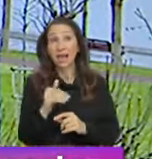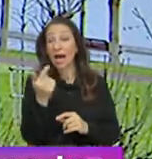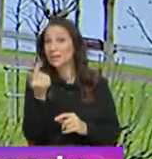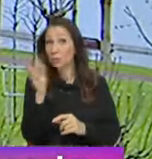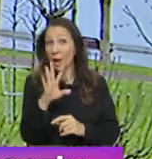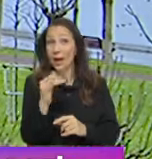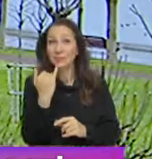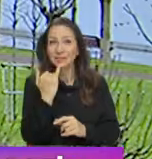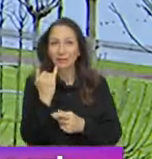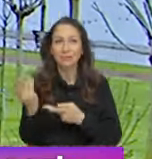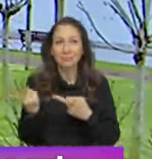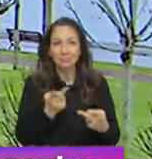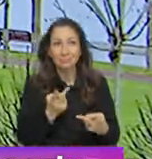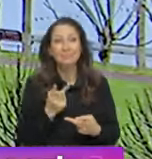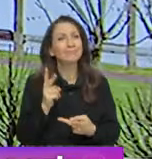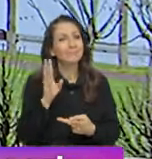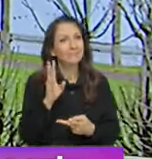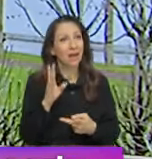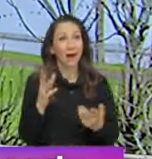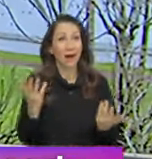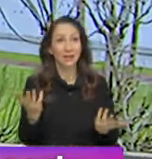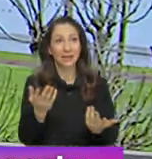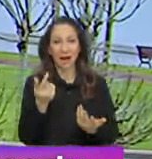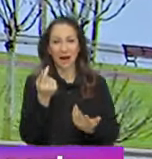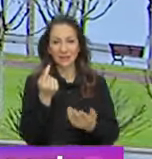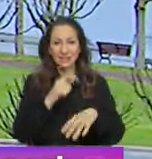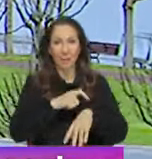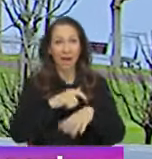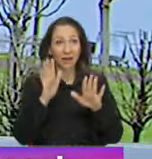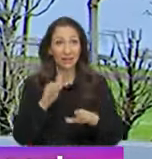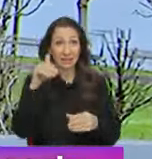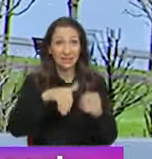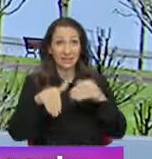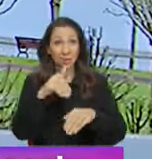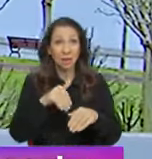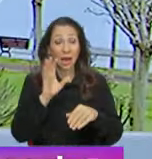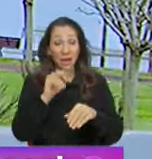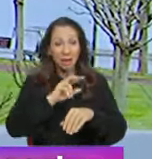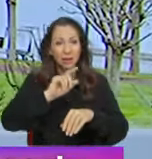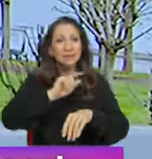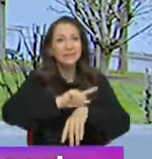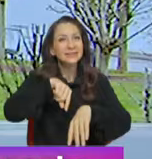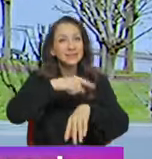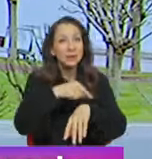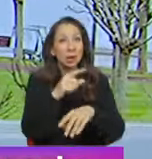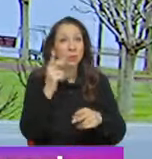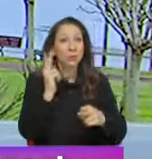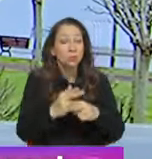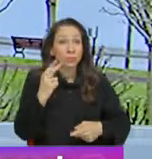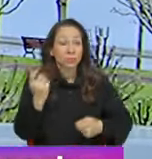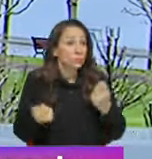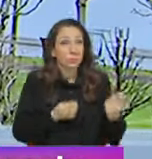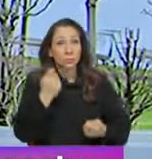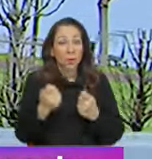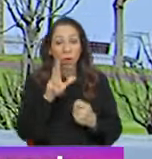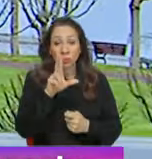Az sonra konuğumuz ağırlayacağız eee artık böyle az bir vakit kaldı akreple yelkovan koşarak böyle pazar gününe